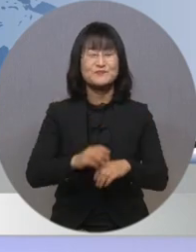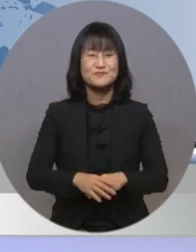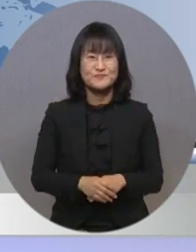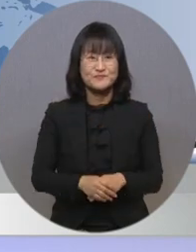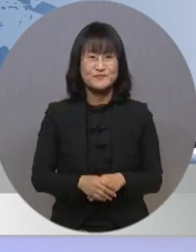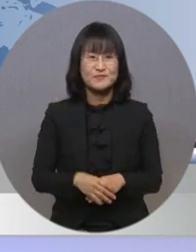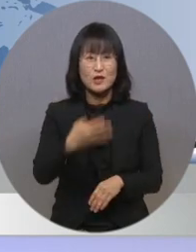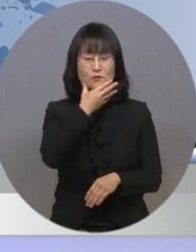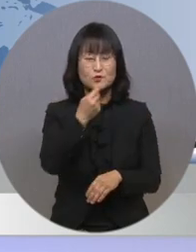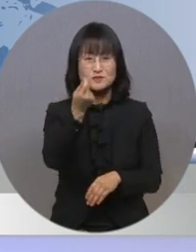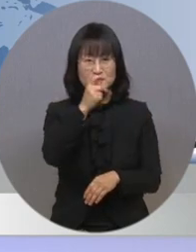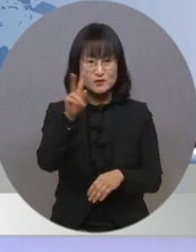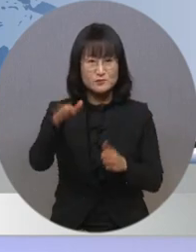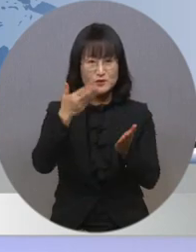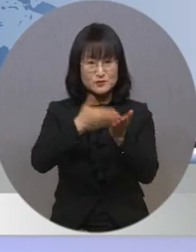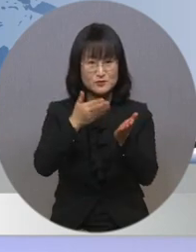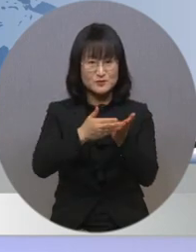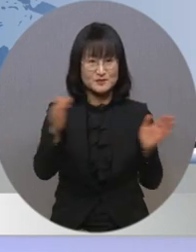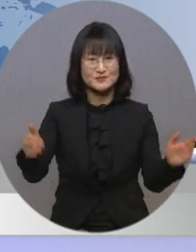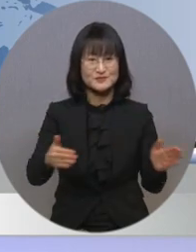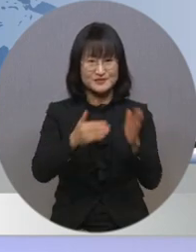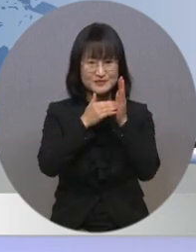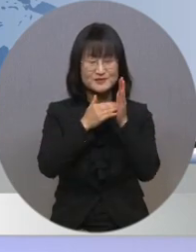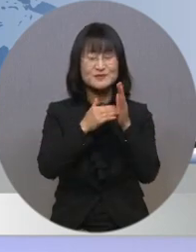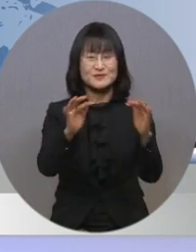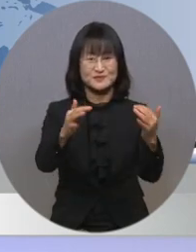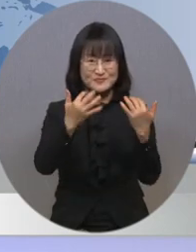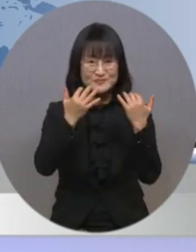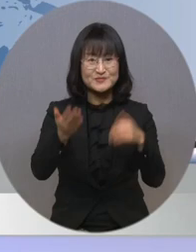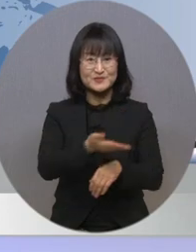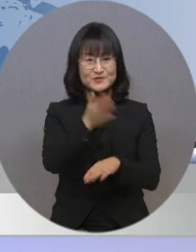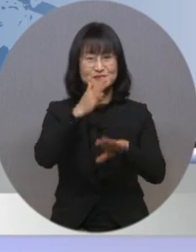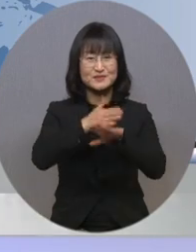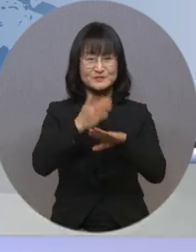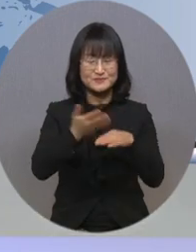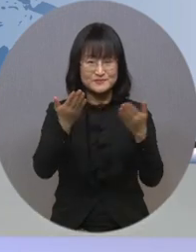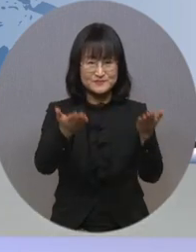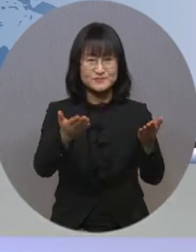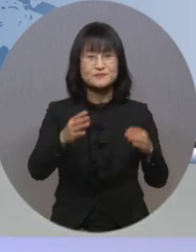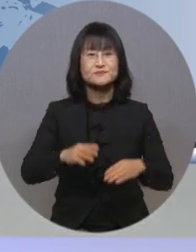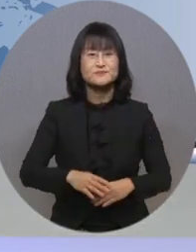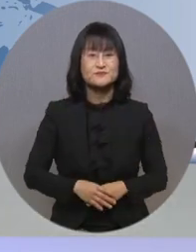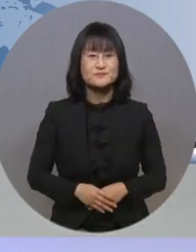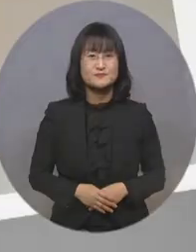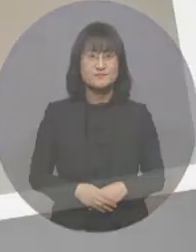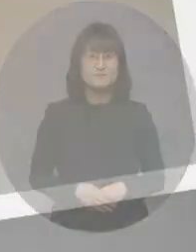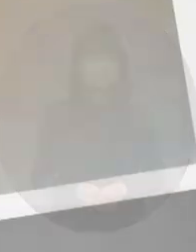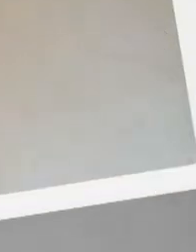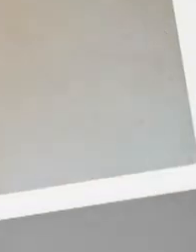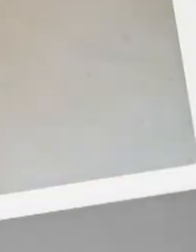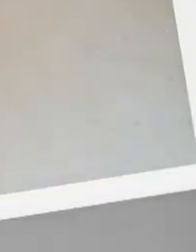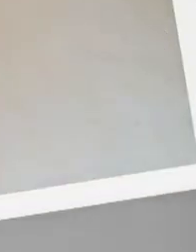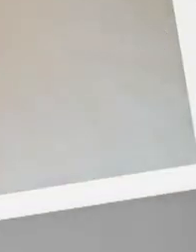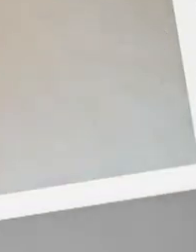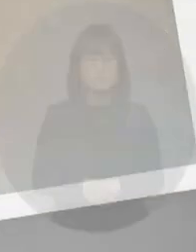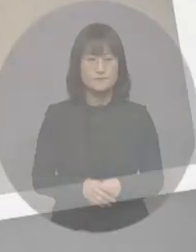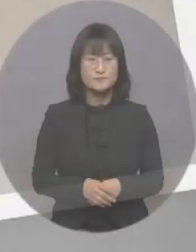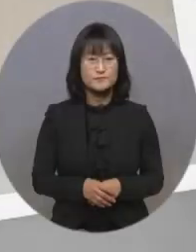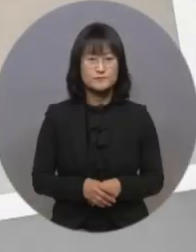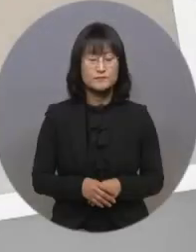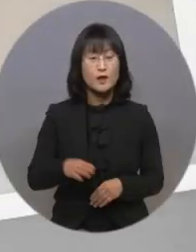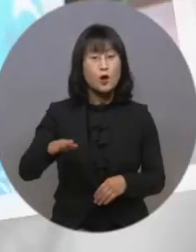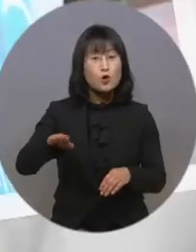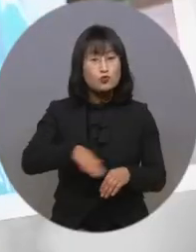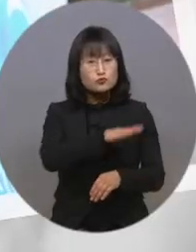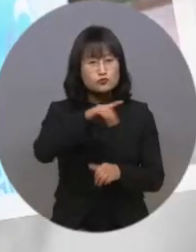이상 복지TV 뉴스 24를 마칩니다. 시청해주신 여러분 고맙습니다. 우리 주변에서